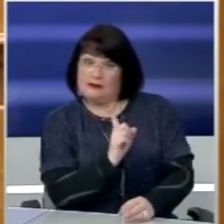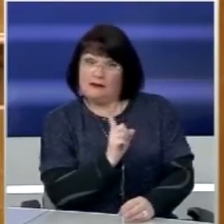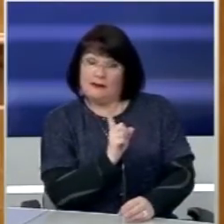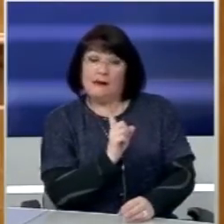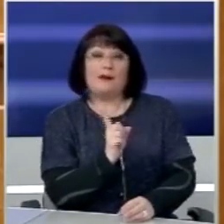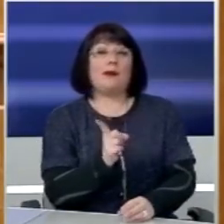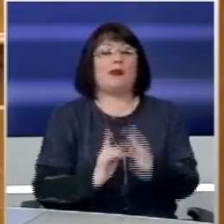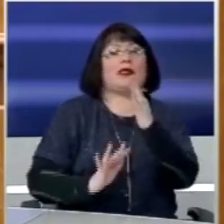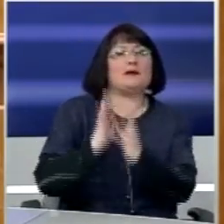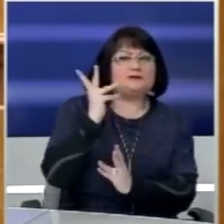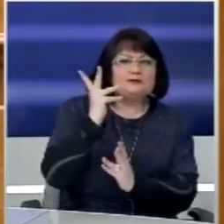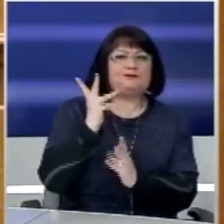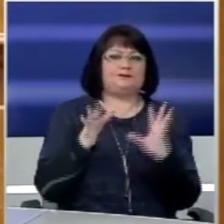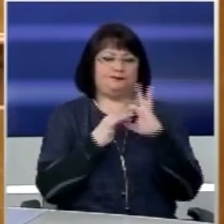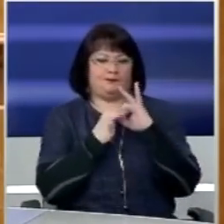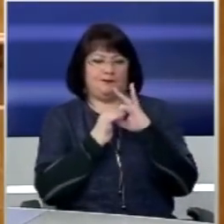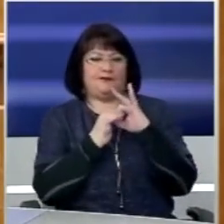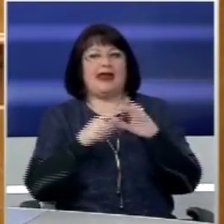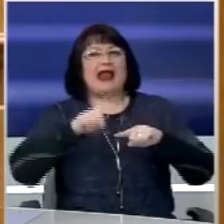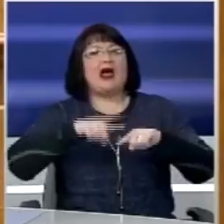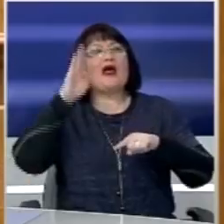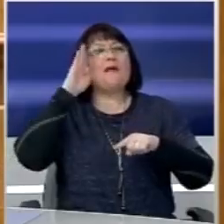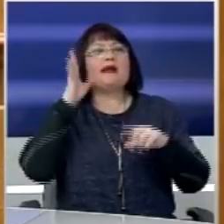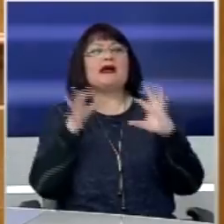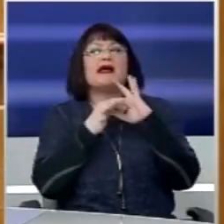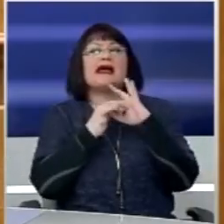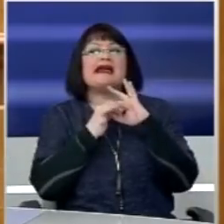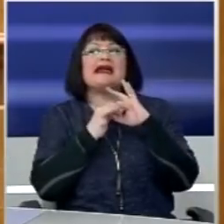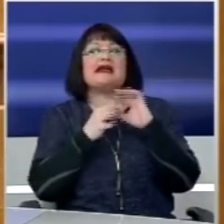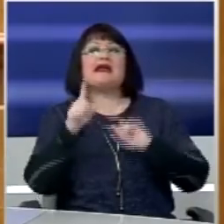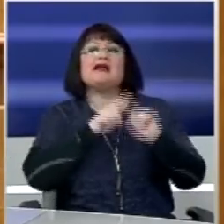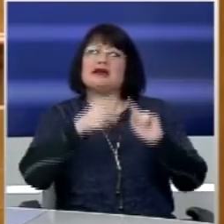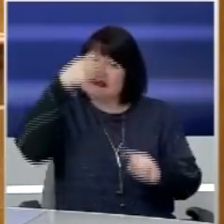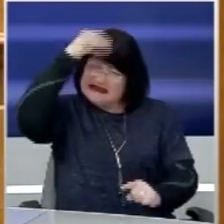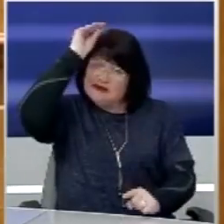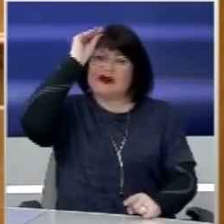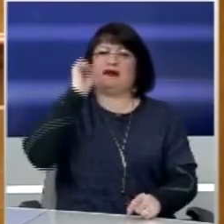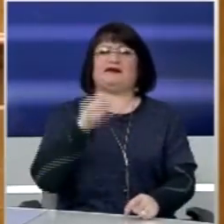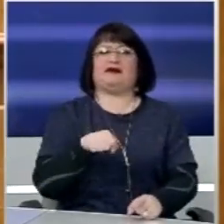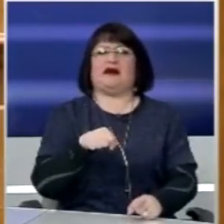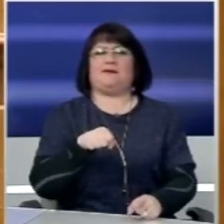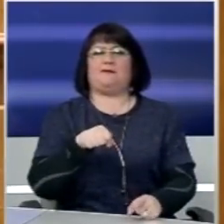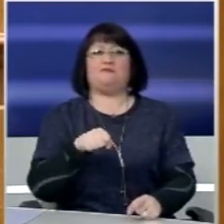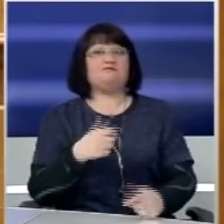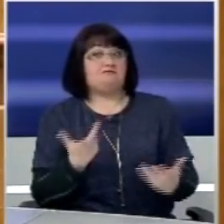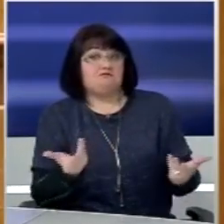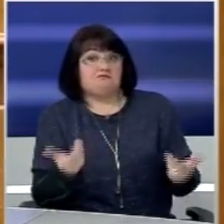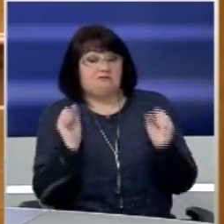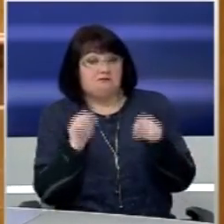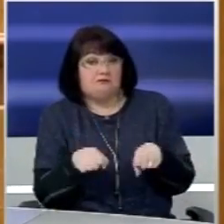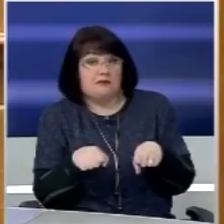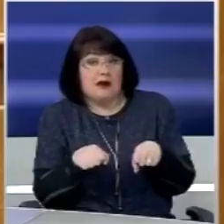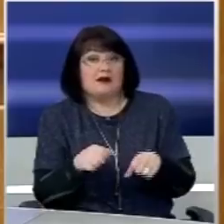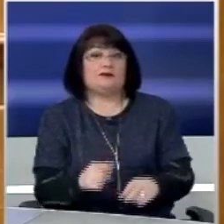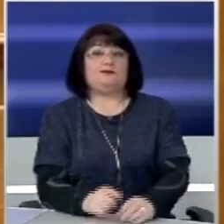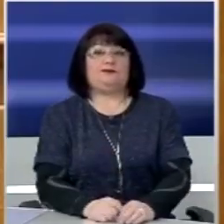την αναβάθμιση των σχέσεων με τη ΣΥΠΑ την πιστώνεται και ο Τσίπρας. Δεν έχουμε αντίρρηση βέβαια με αυτή την